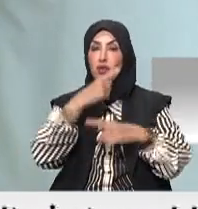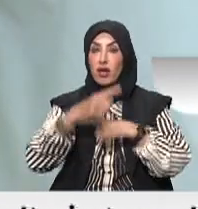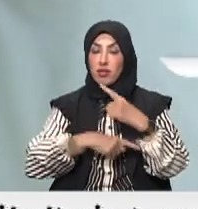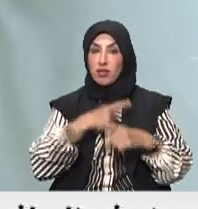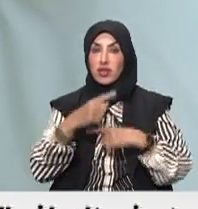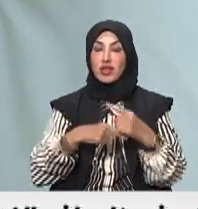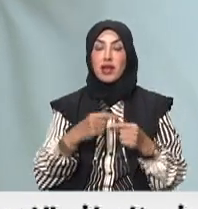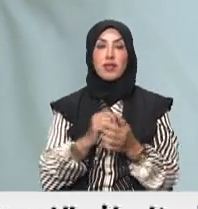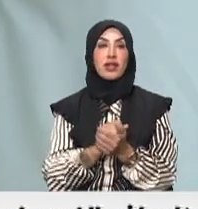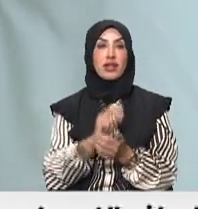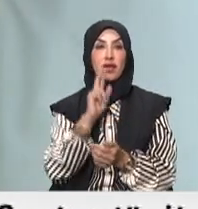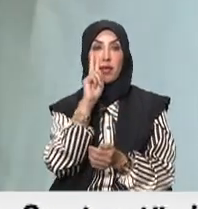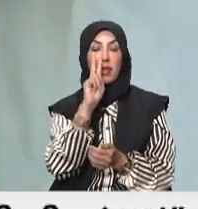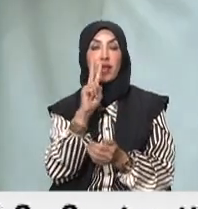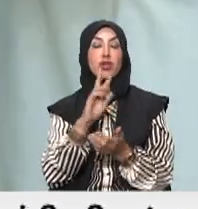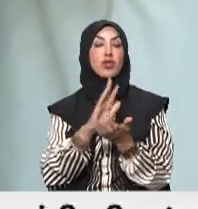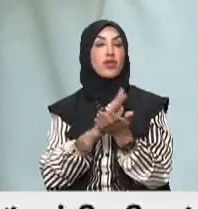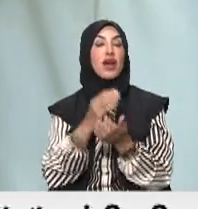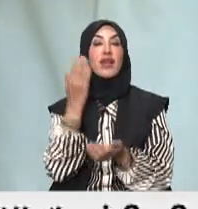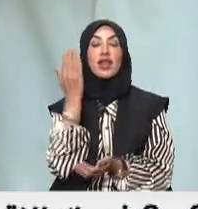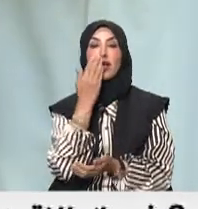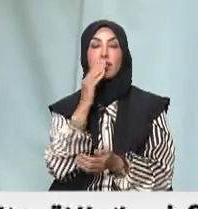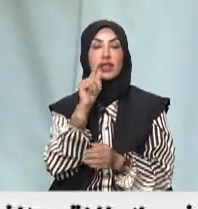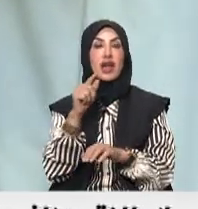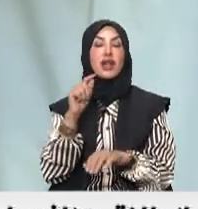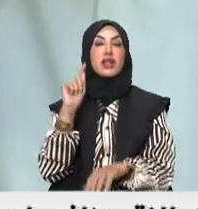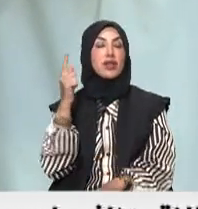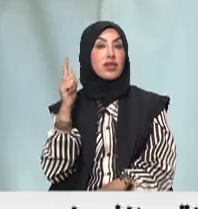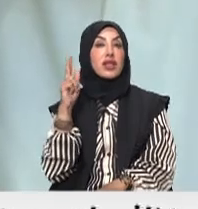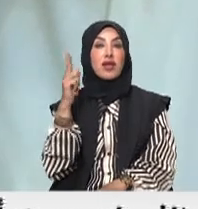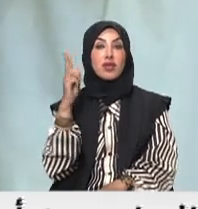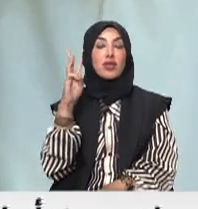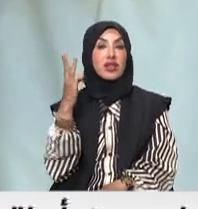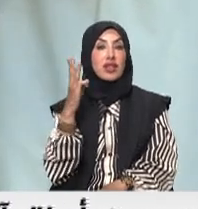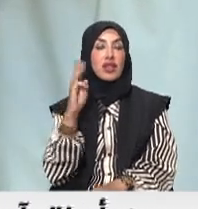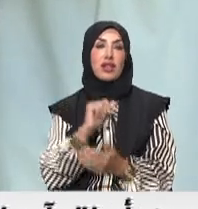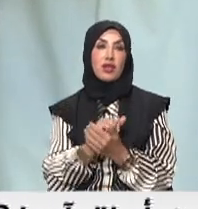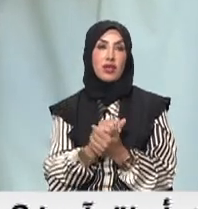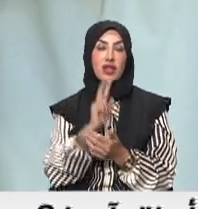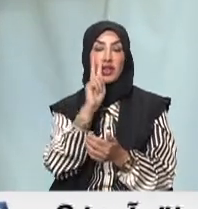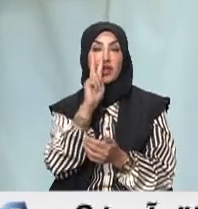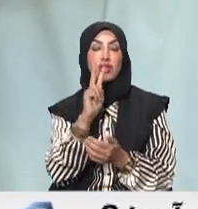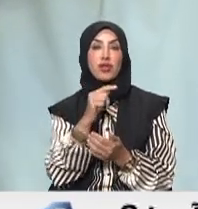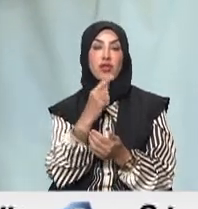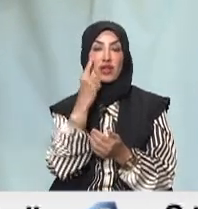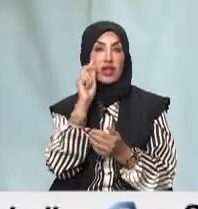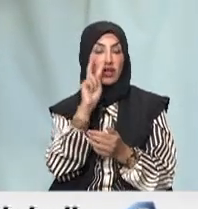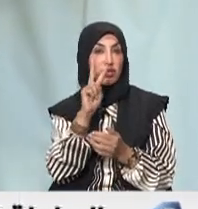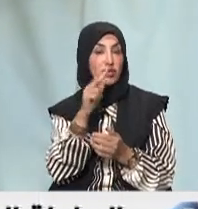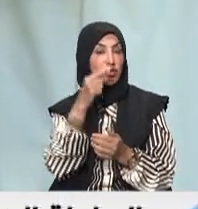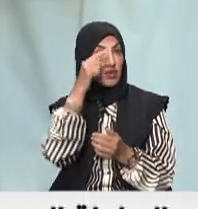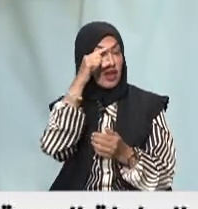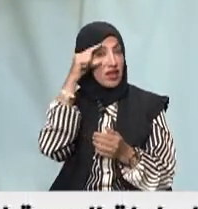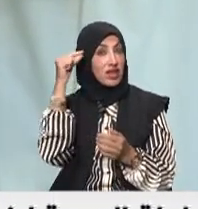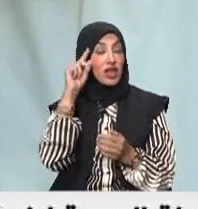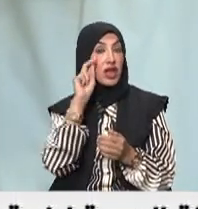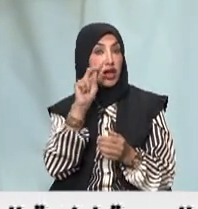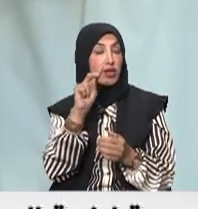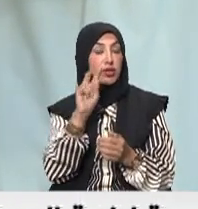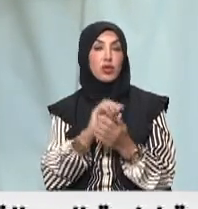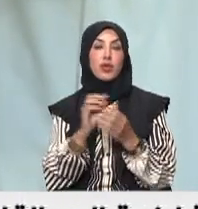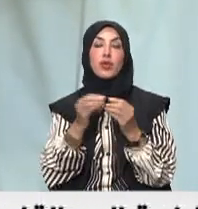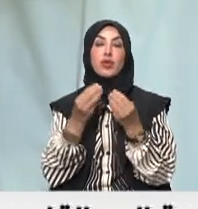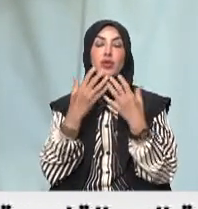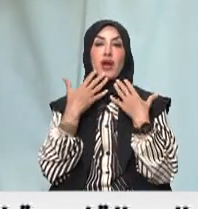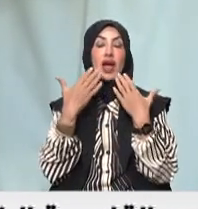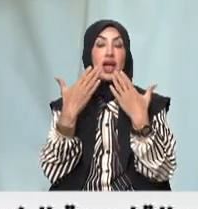لجميع طلبة المدارس في مراحل عمرية معينة، مثل مسوحات عيوب الإبصار، مسوحات عيوب الجهاز